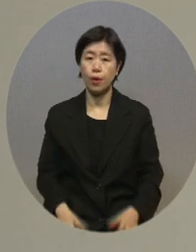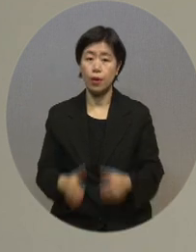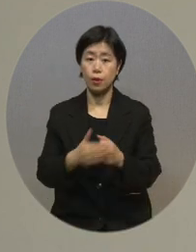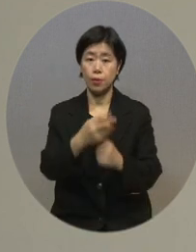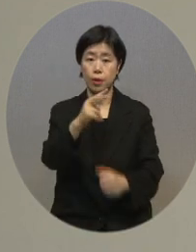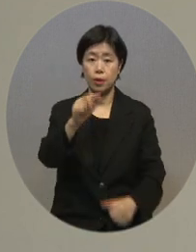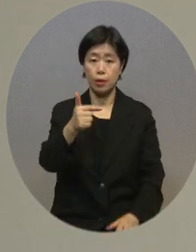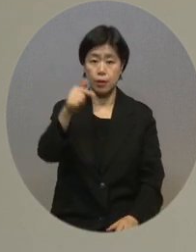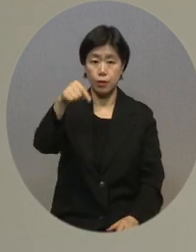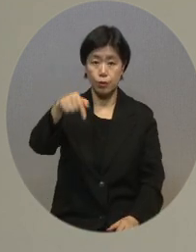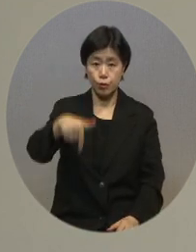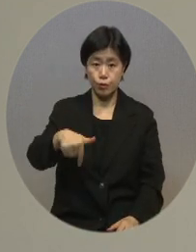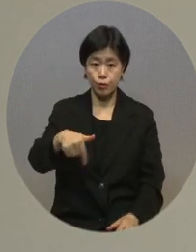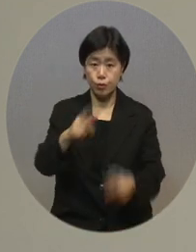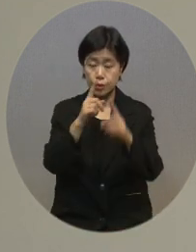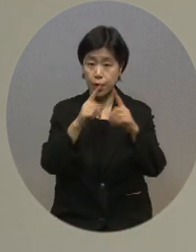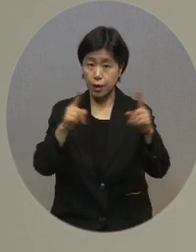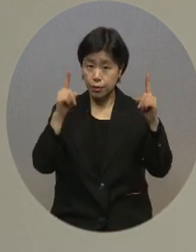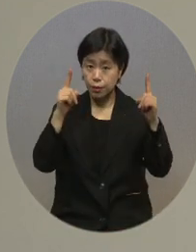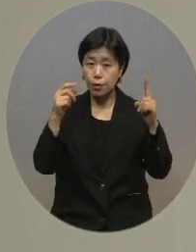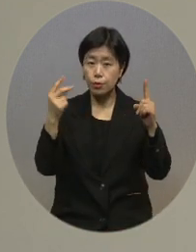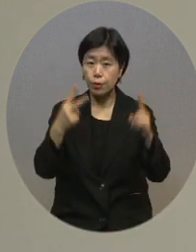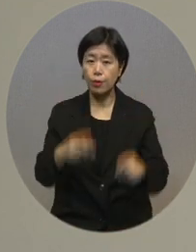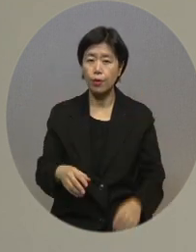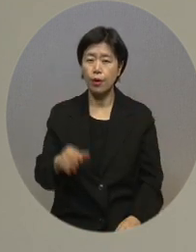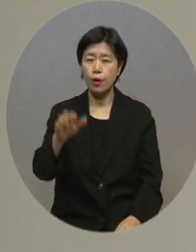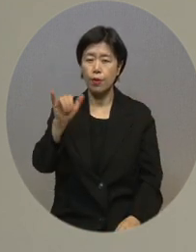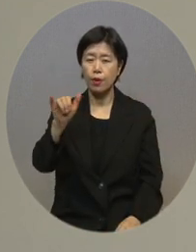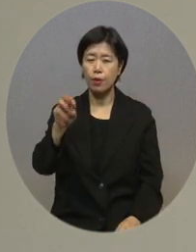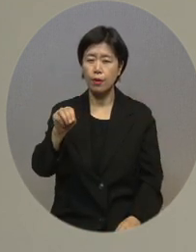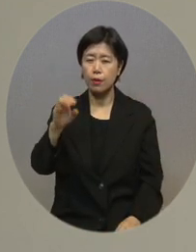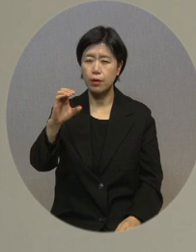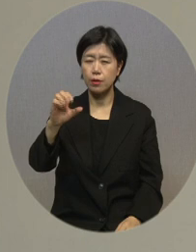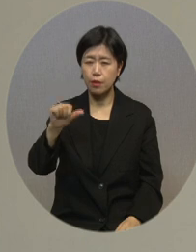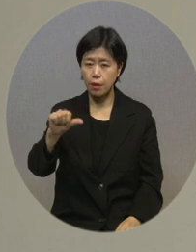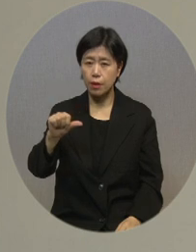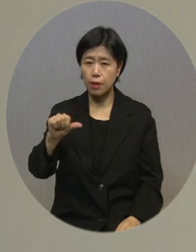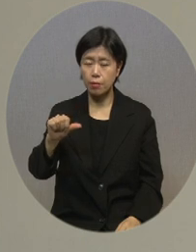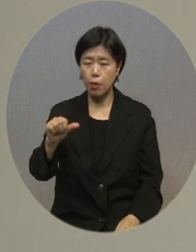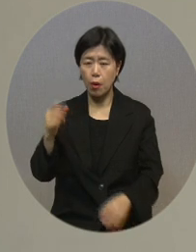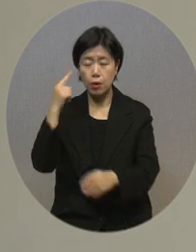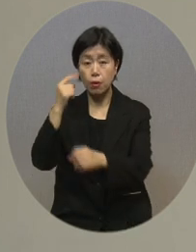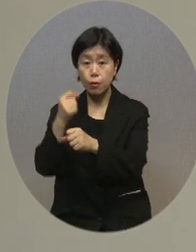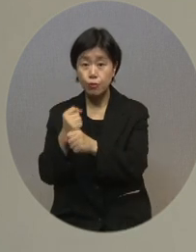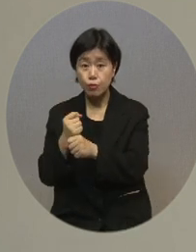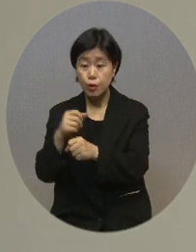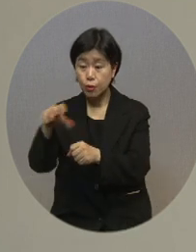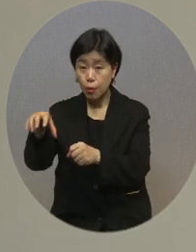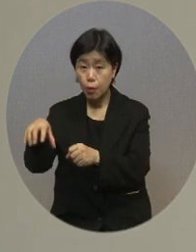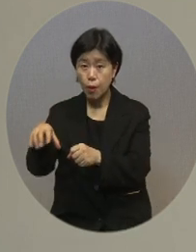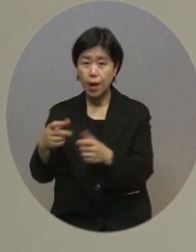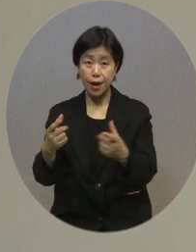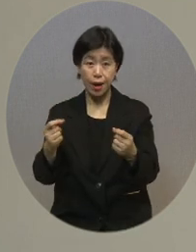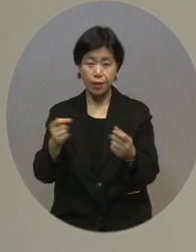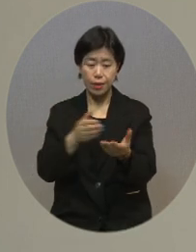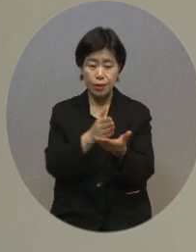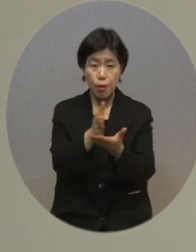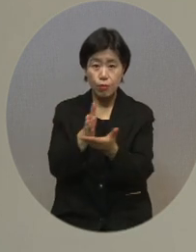단국대학교 분쟁해결연구소, YMCA 그 사이좋은 연구소가 이런 전문적인 기관의